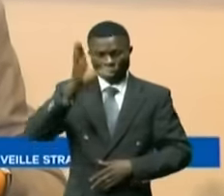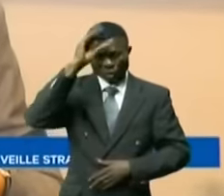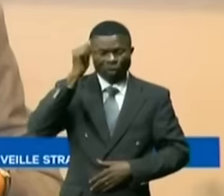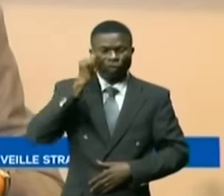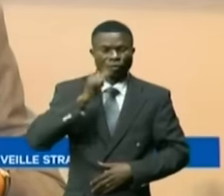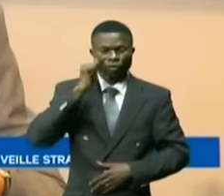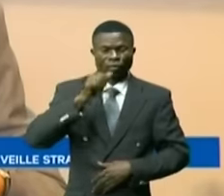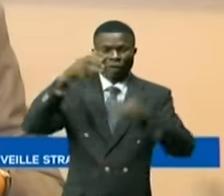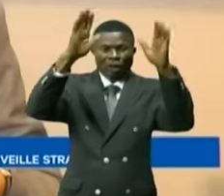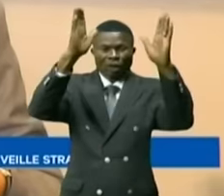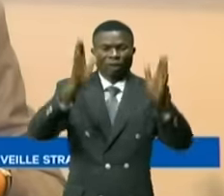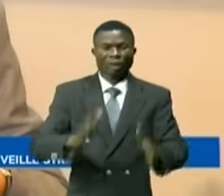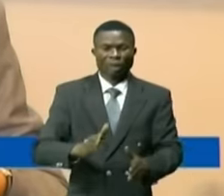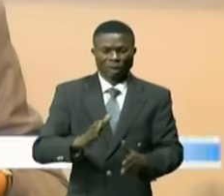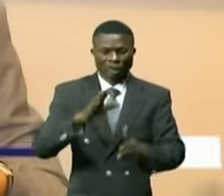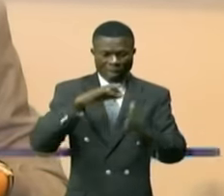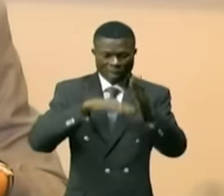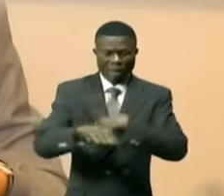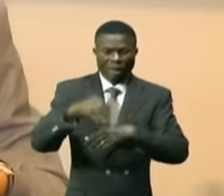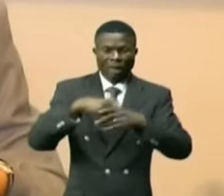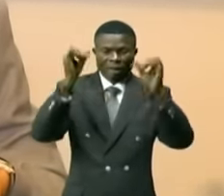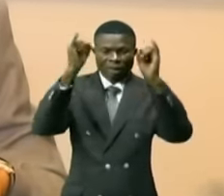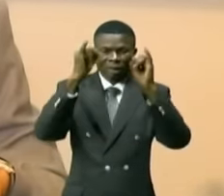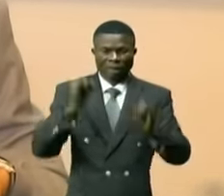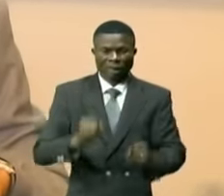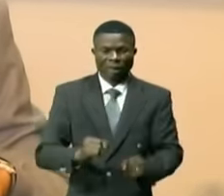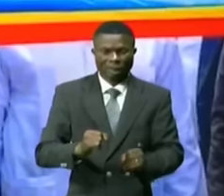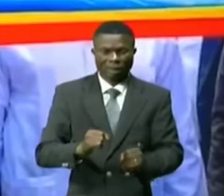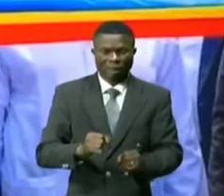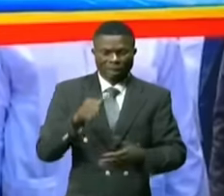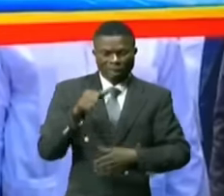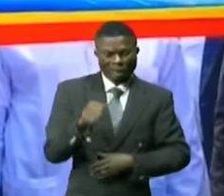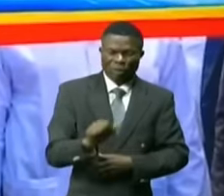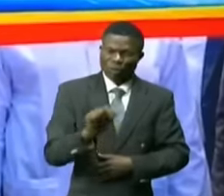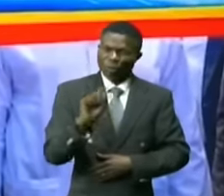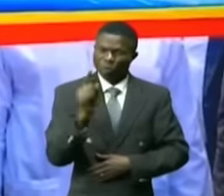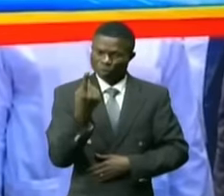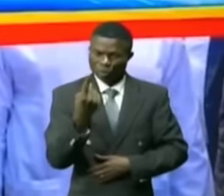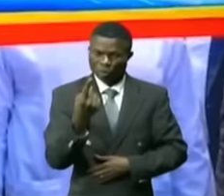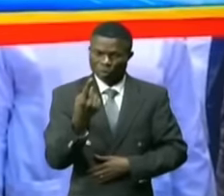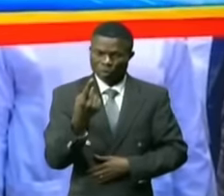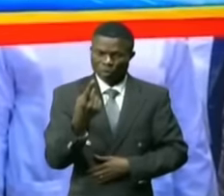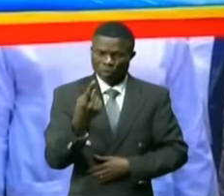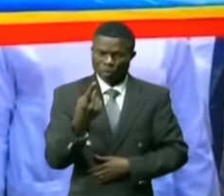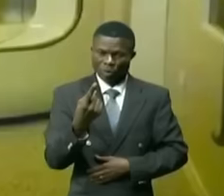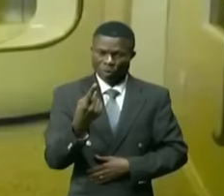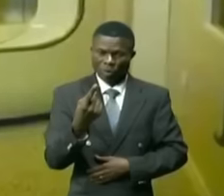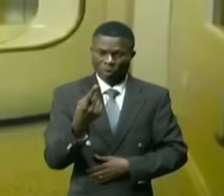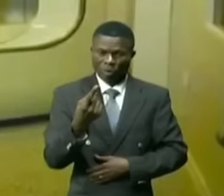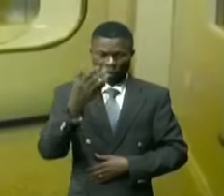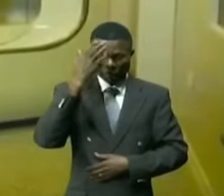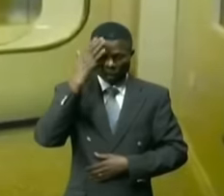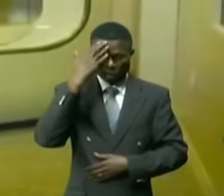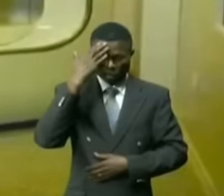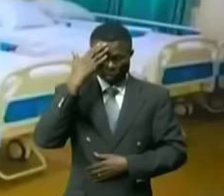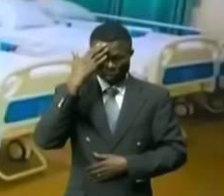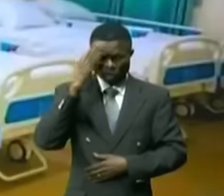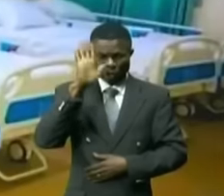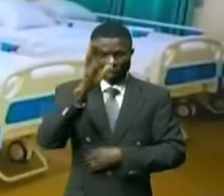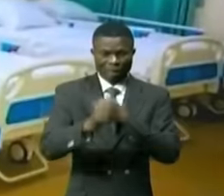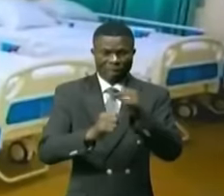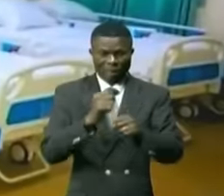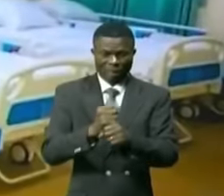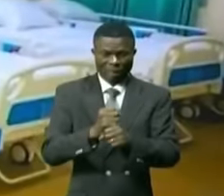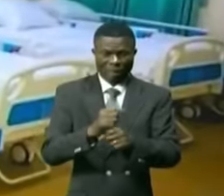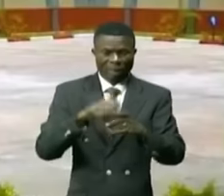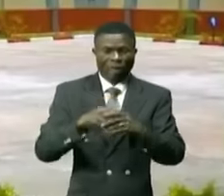étrangers d'accéder en ligne par un simple clic aux acquis de la mandature qui s'achève dans leur milieu de